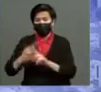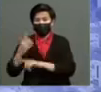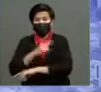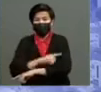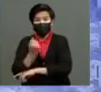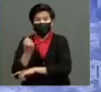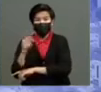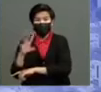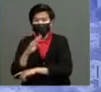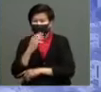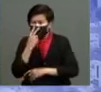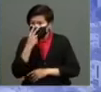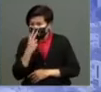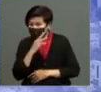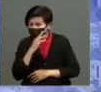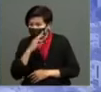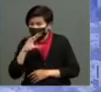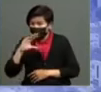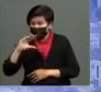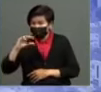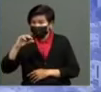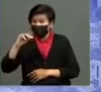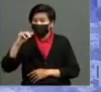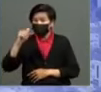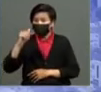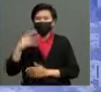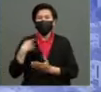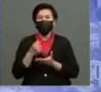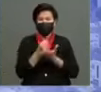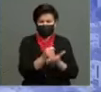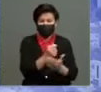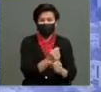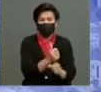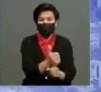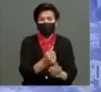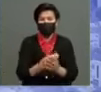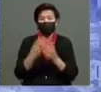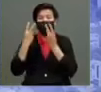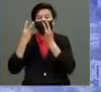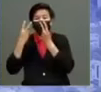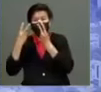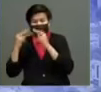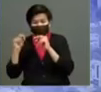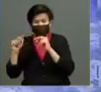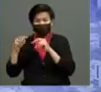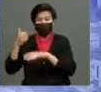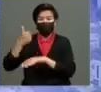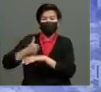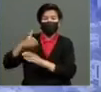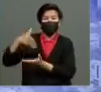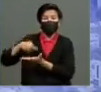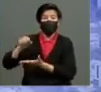ขึ้นก็จะได้ช่วยกันได้ขึ้นอยู่กับไม่ได้ขึ้นอยู่กับท่านนายกหรือในฐานะผอ.สบค.นะครับห